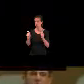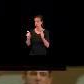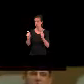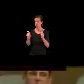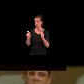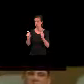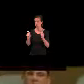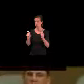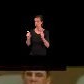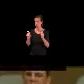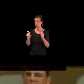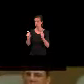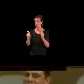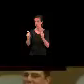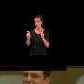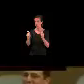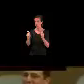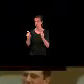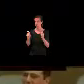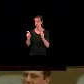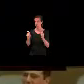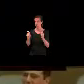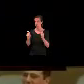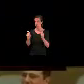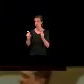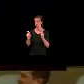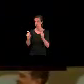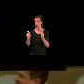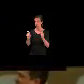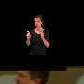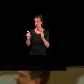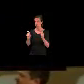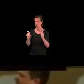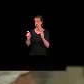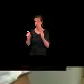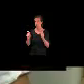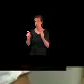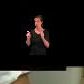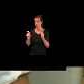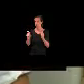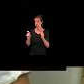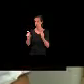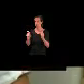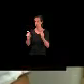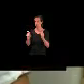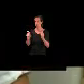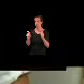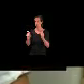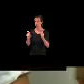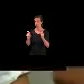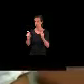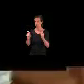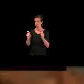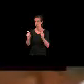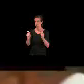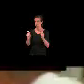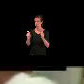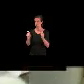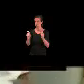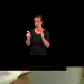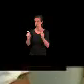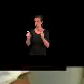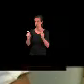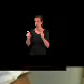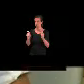gabegie. Vous nous demandez, en votant cette délibération, de laisser dépenser plusieurs dizaines de millions d'euros d'argent public, c'était bien la